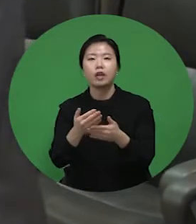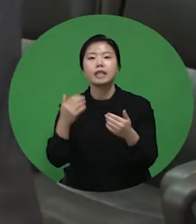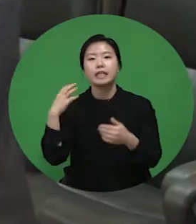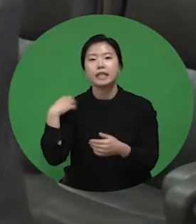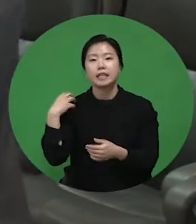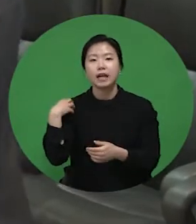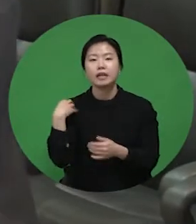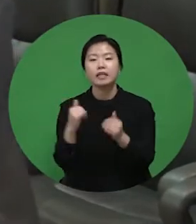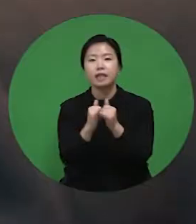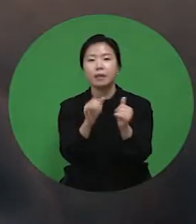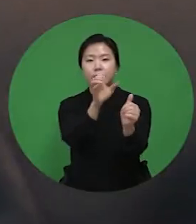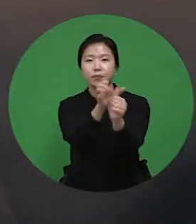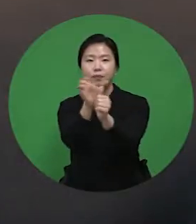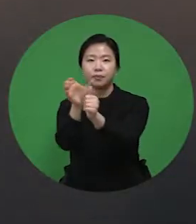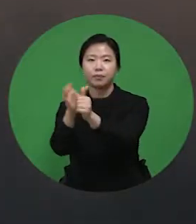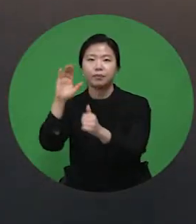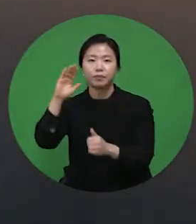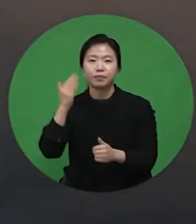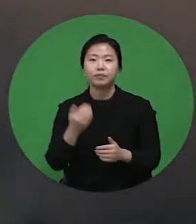상무이사 등이